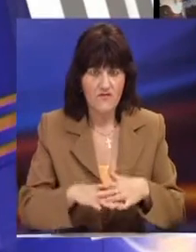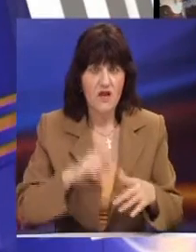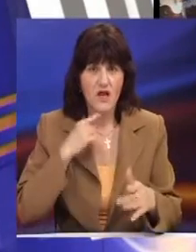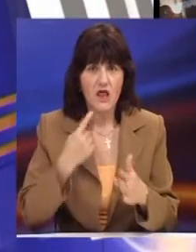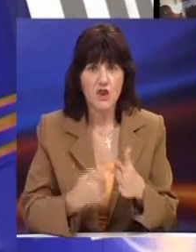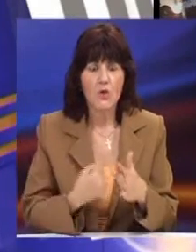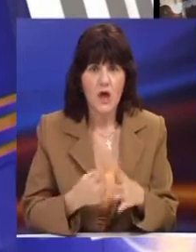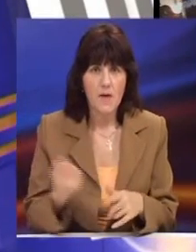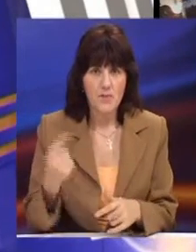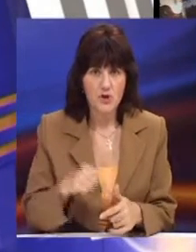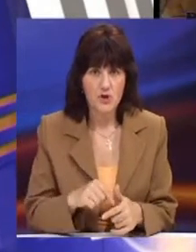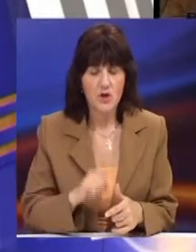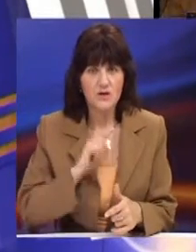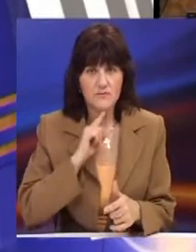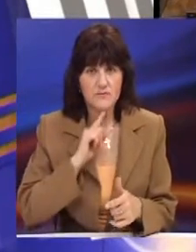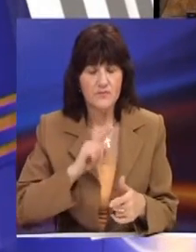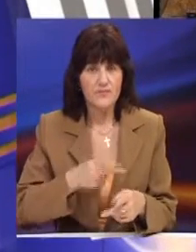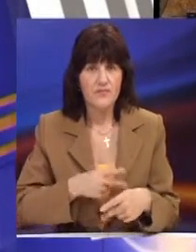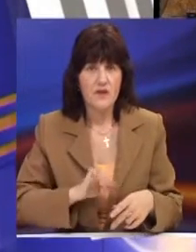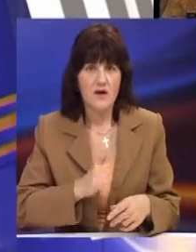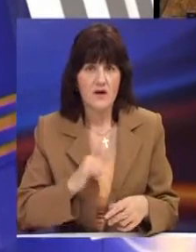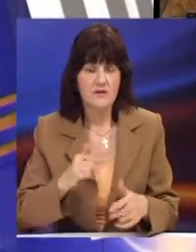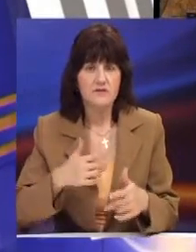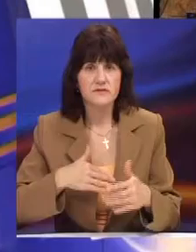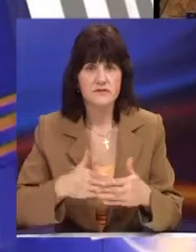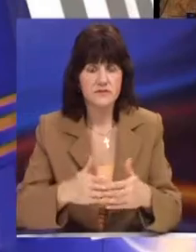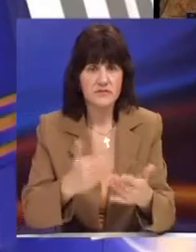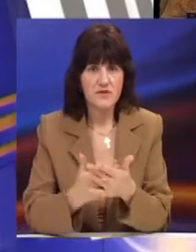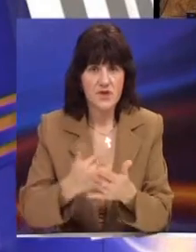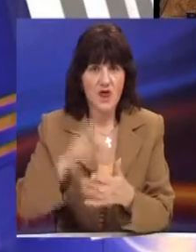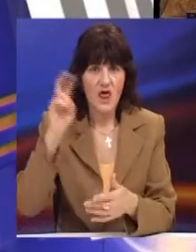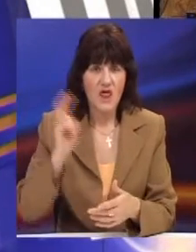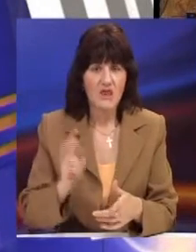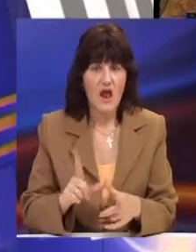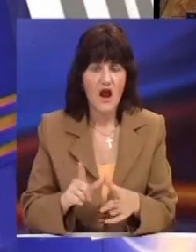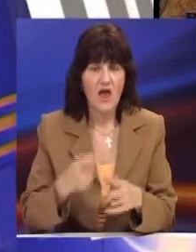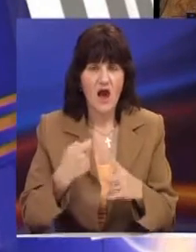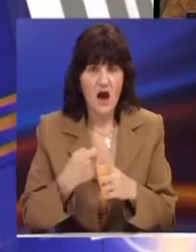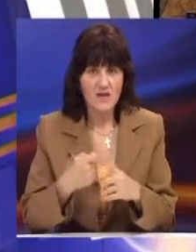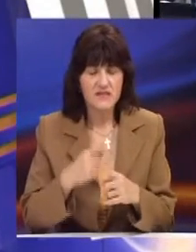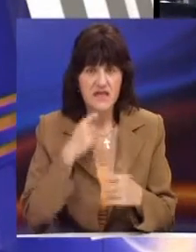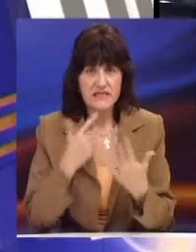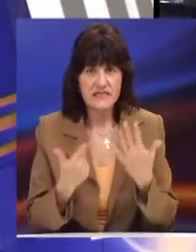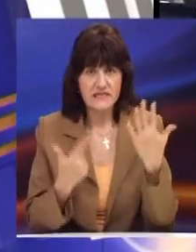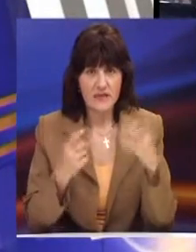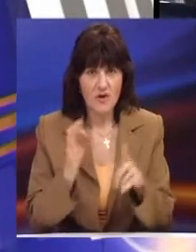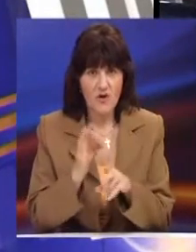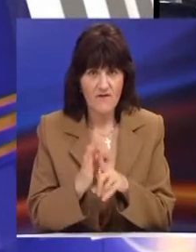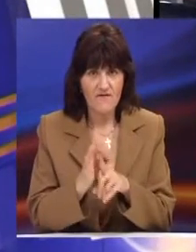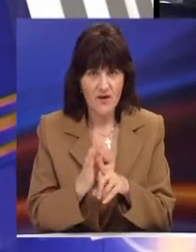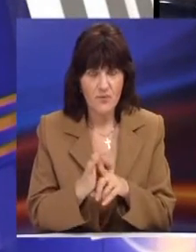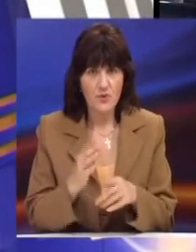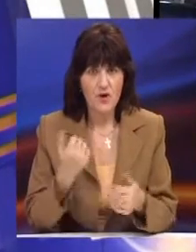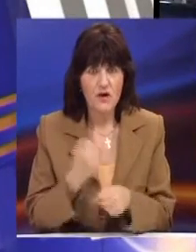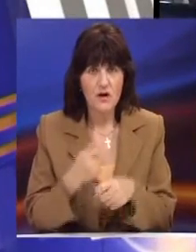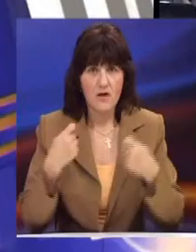i Duncan Motoren, da sa proizvodnjom uskoro kreće i italijanska Calcedonia, a da 7. februara naredne godine